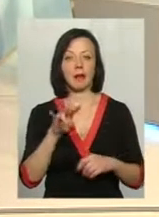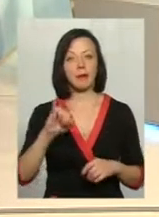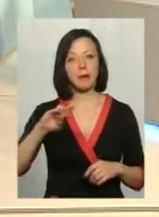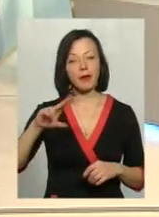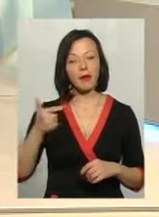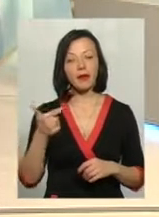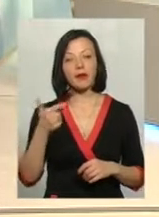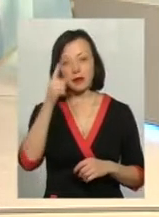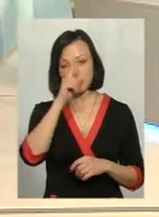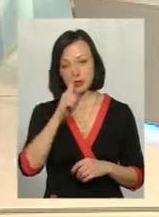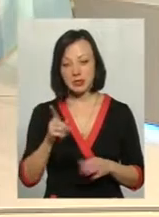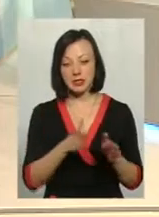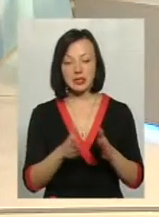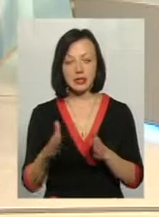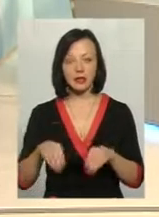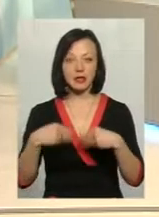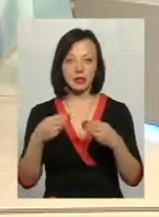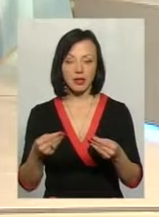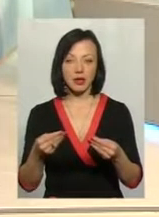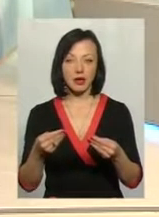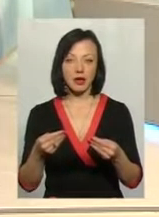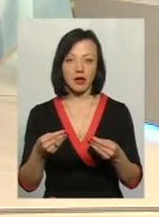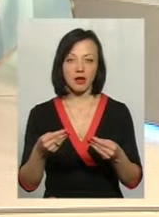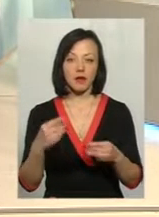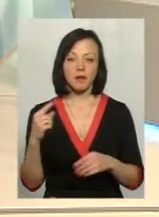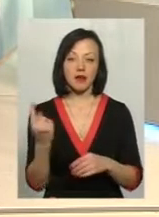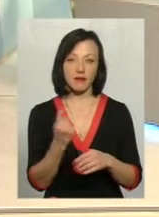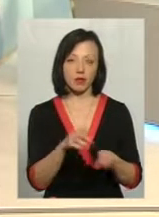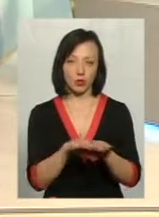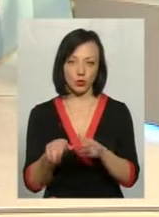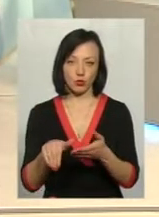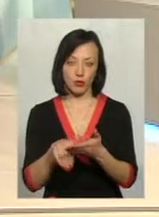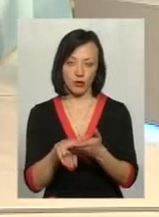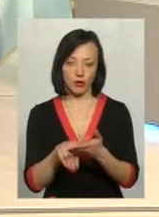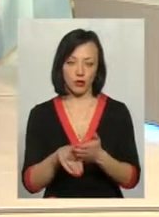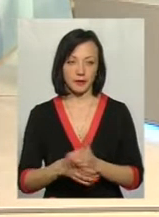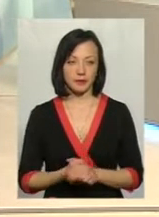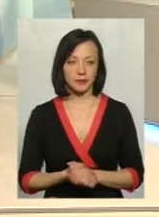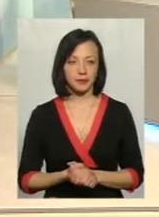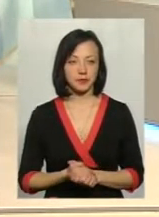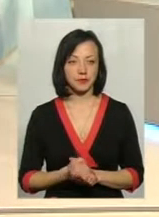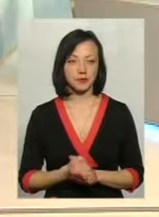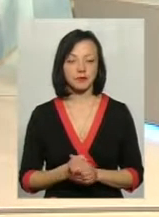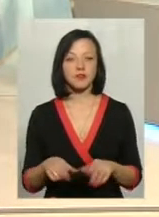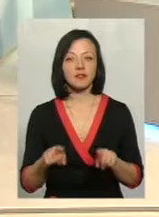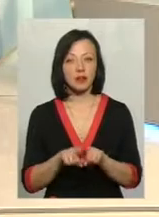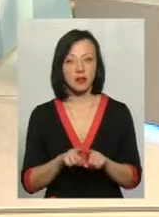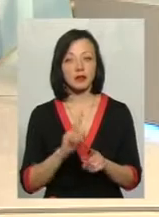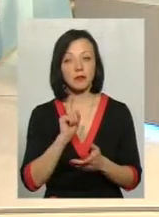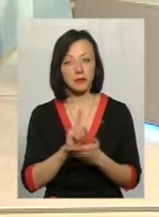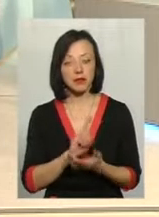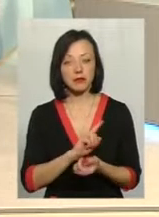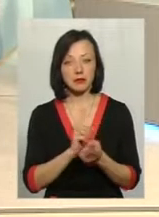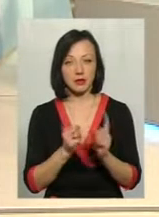місяці система надання, зокрема, первинної допомоги на первинному рівні медичної допомоги все-таки має